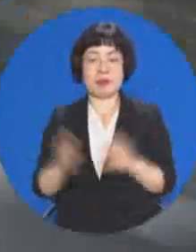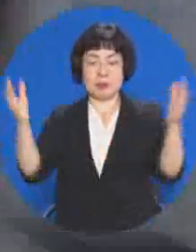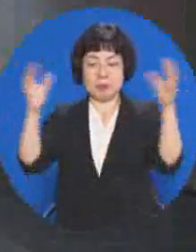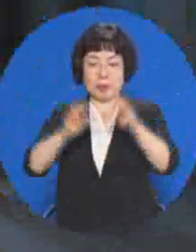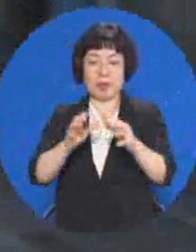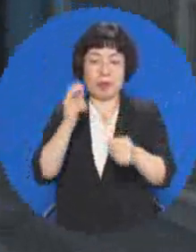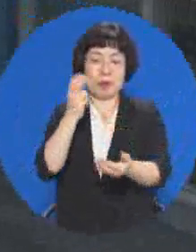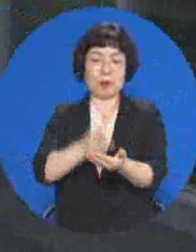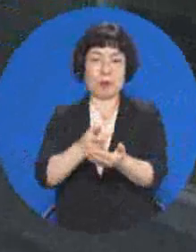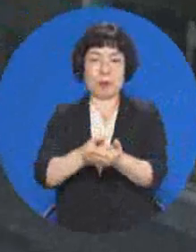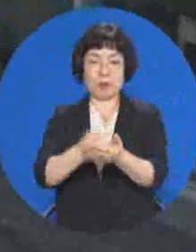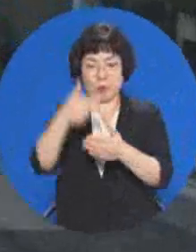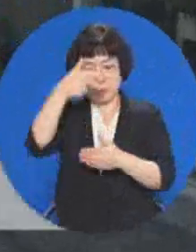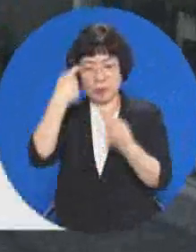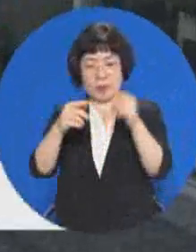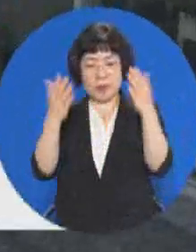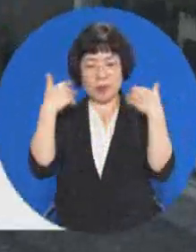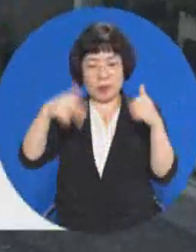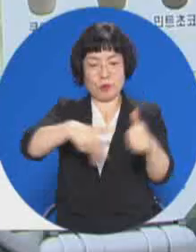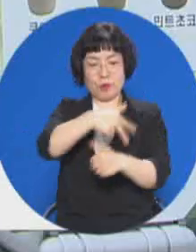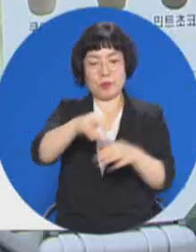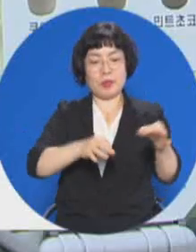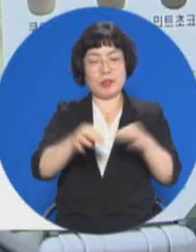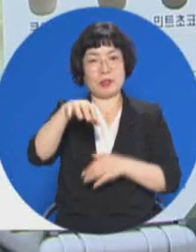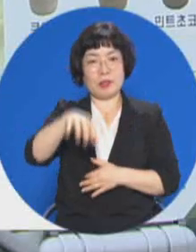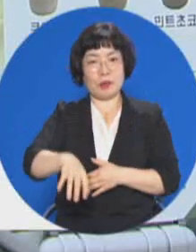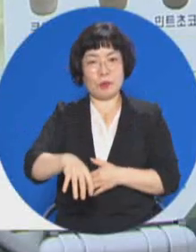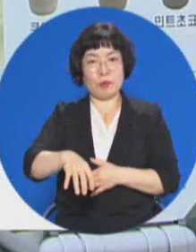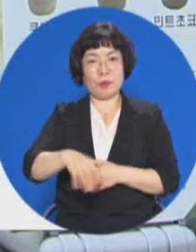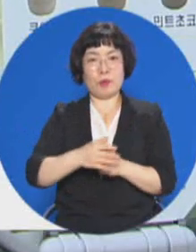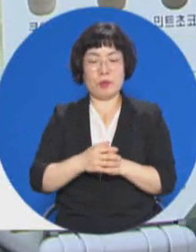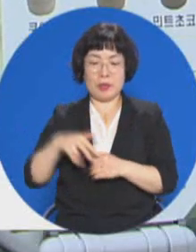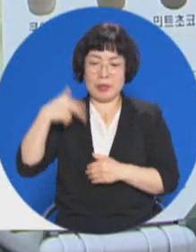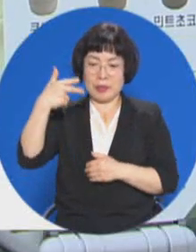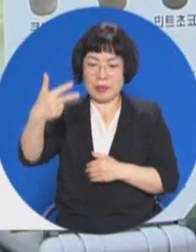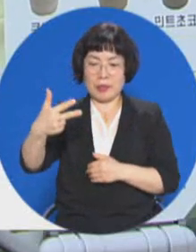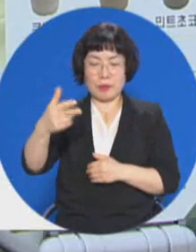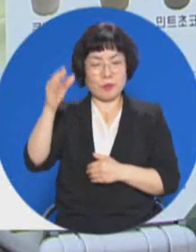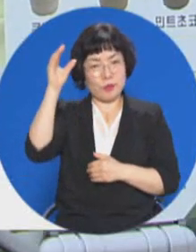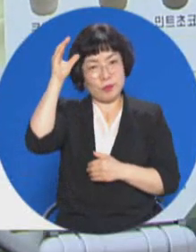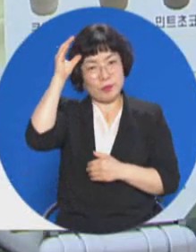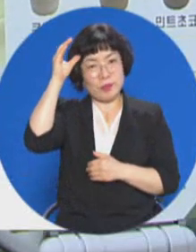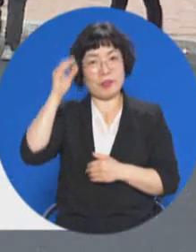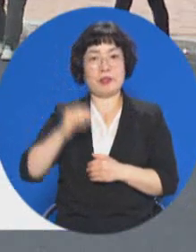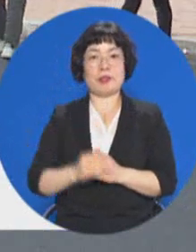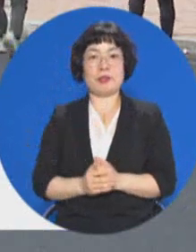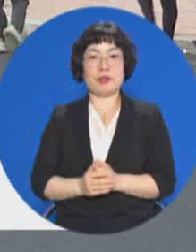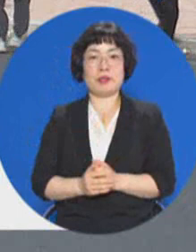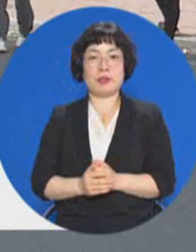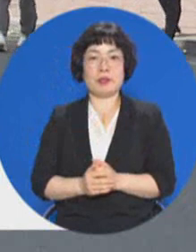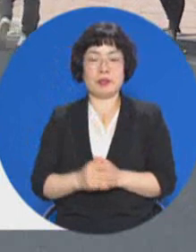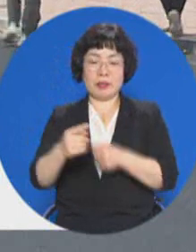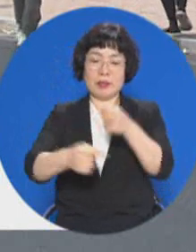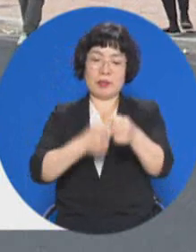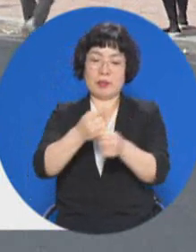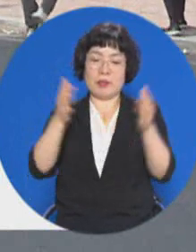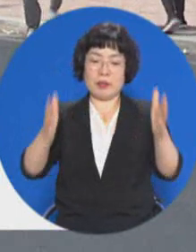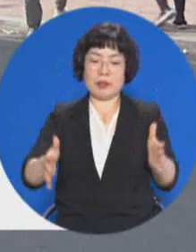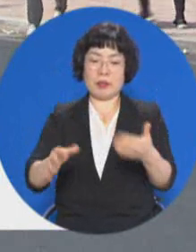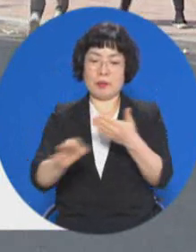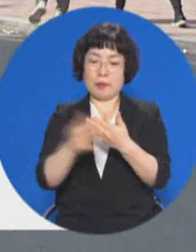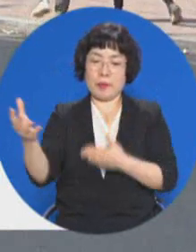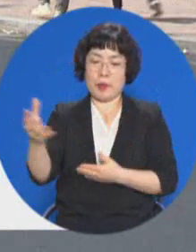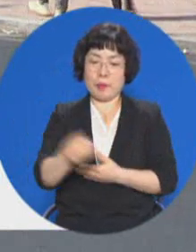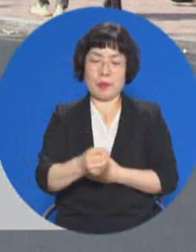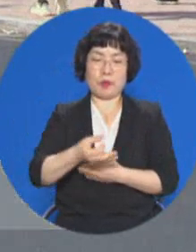수업을 원칙으로 정한 조선대학교 주변의 상인들은 조심스럽게 다음 주를 기대하고 있습니다. 지난 1년 동안 임대료도